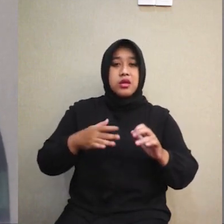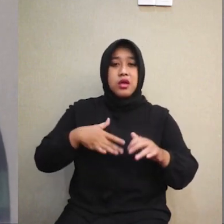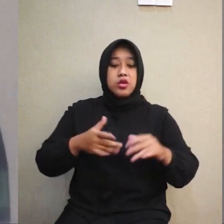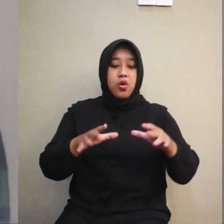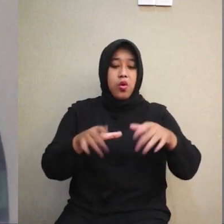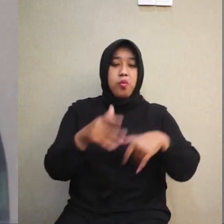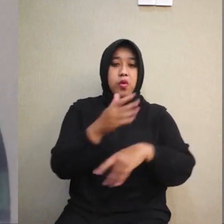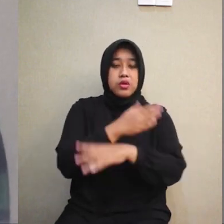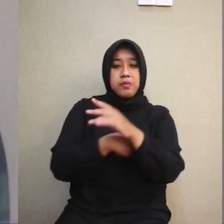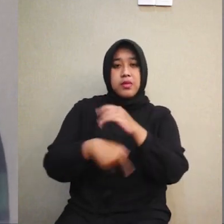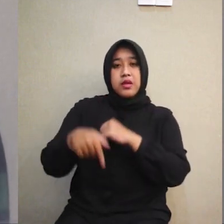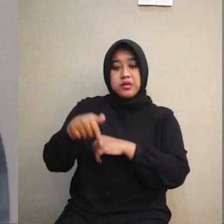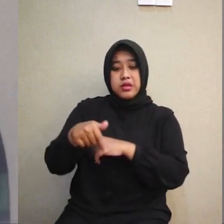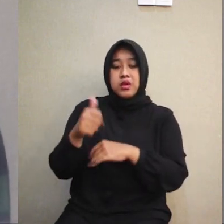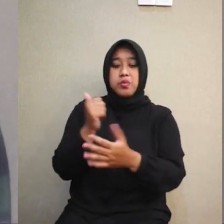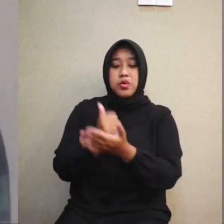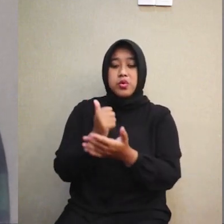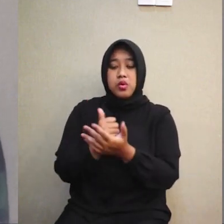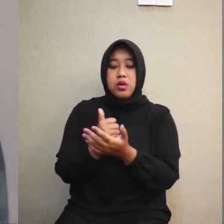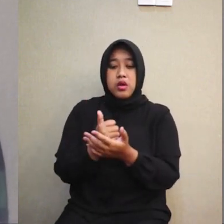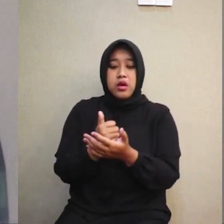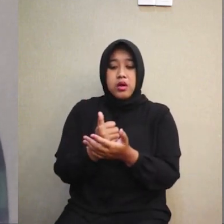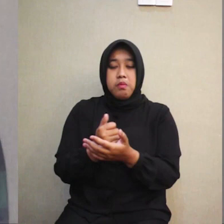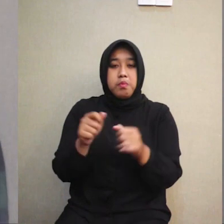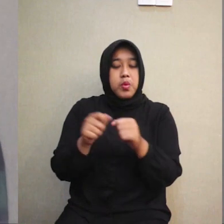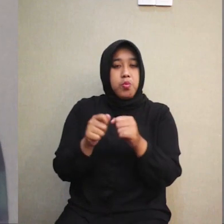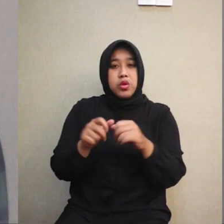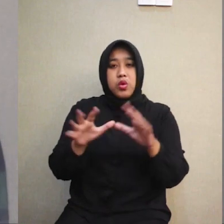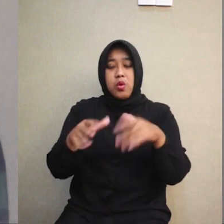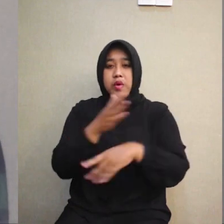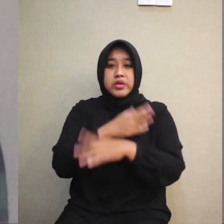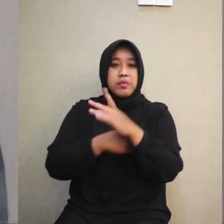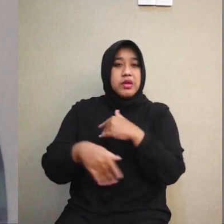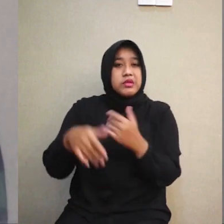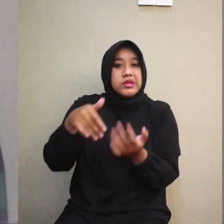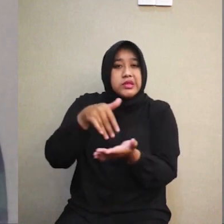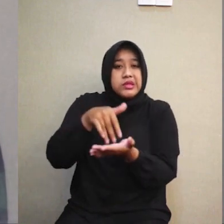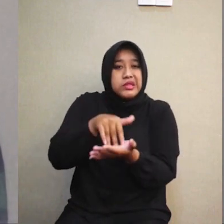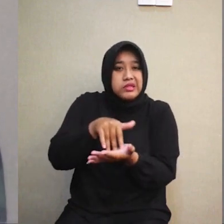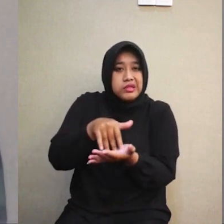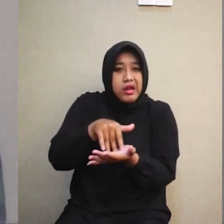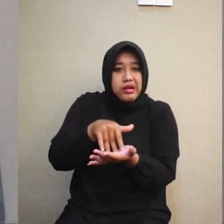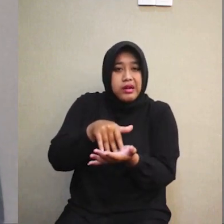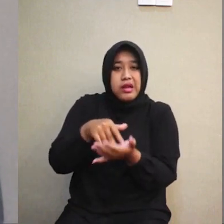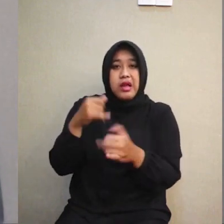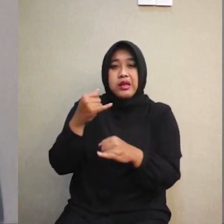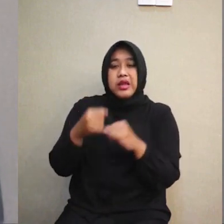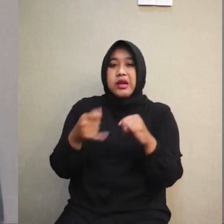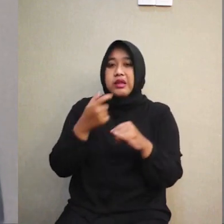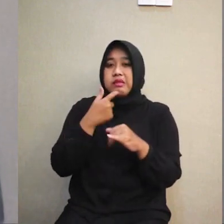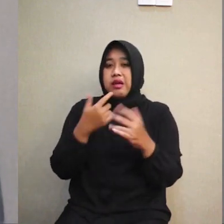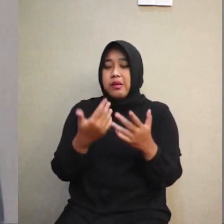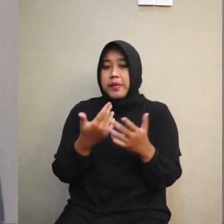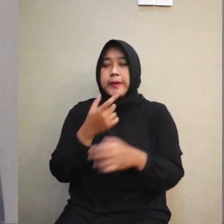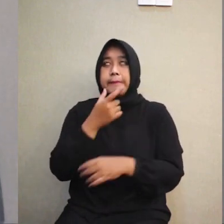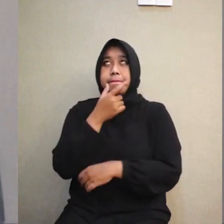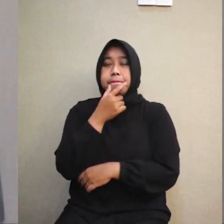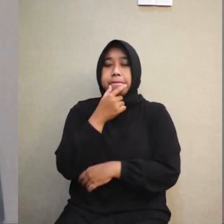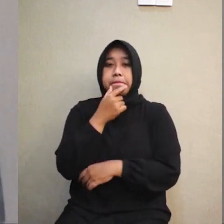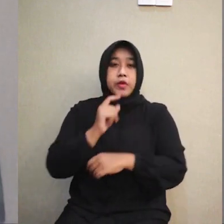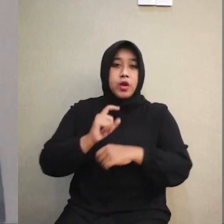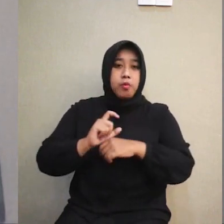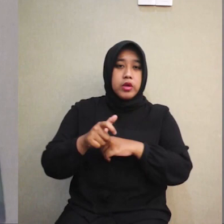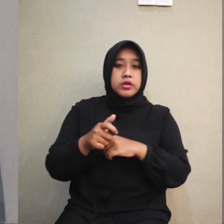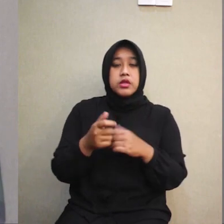dan itu semakin merentangkan teman-teman difabel kemudian yang terakhir adalah proses